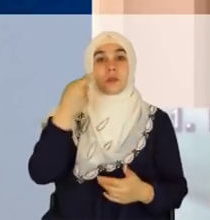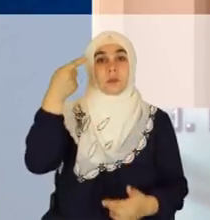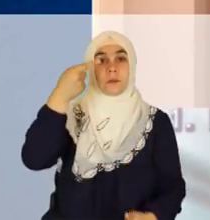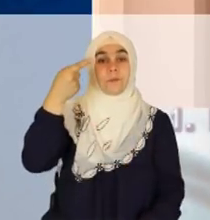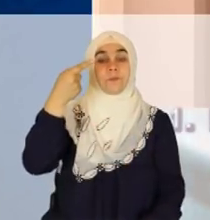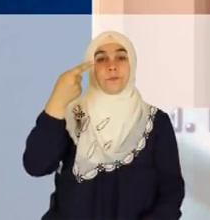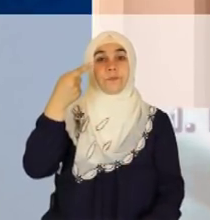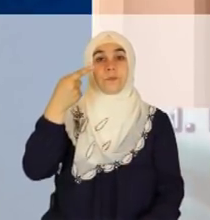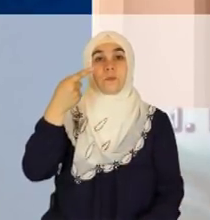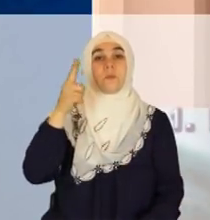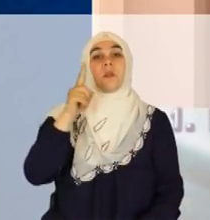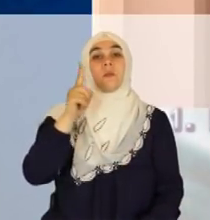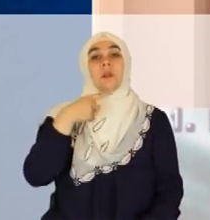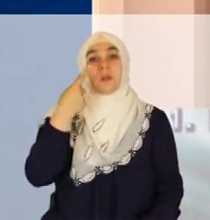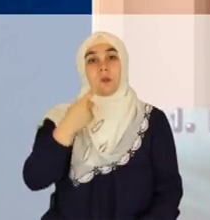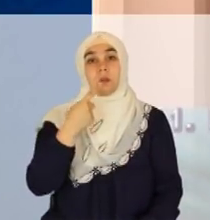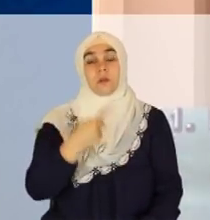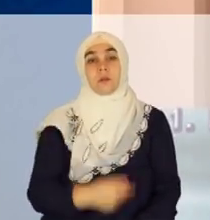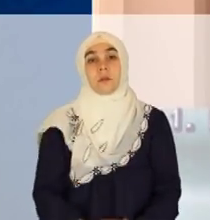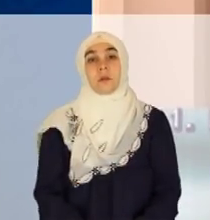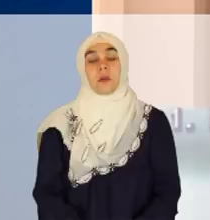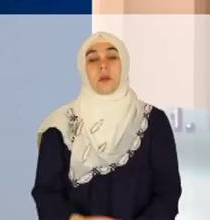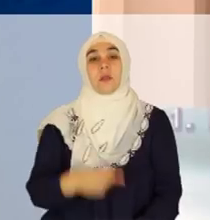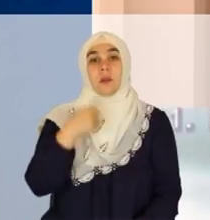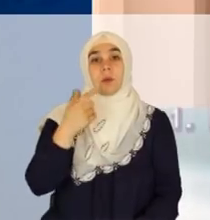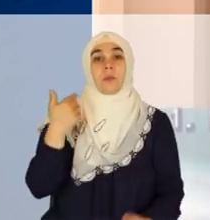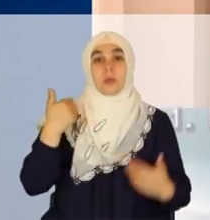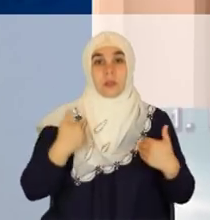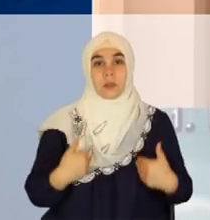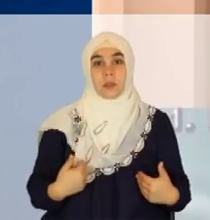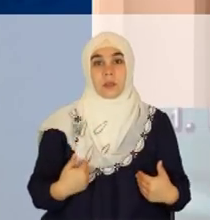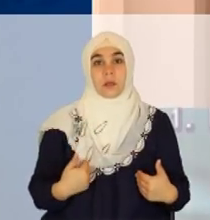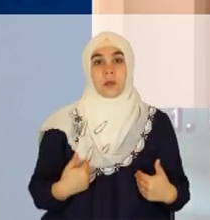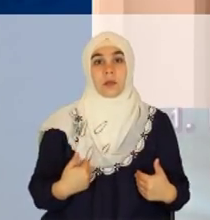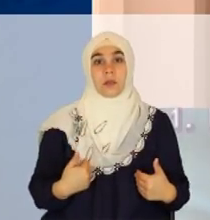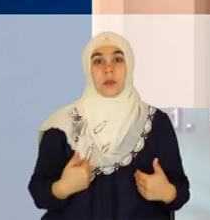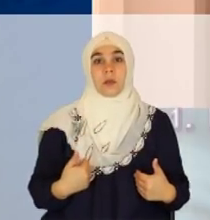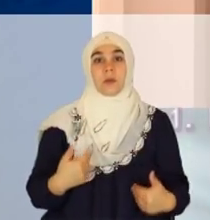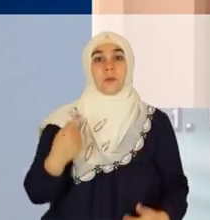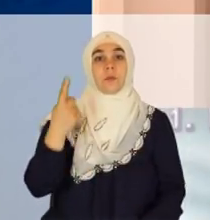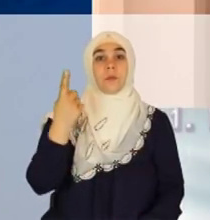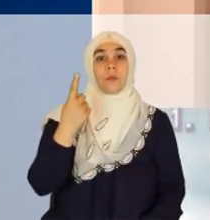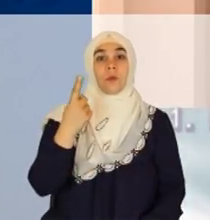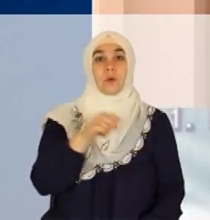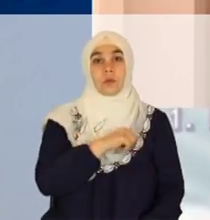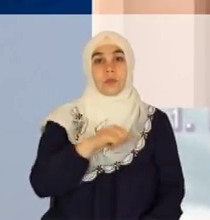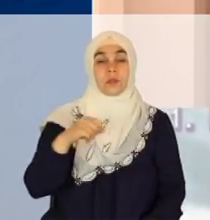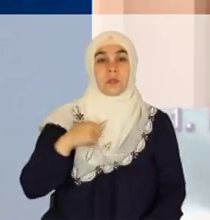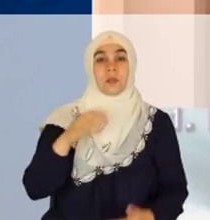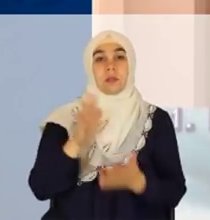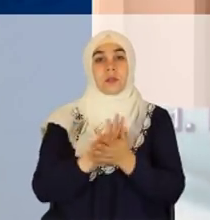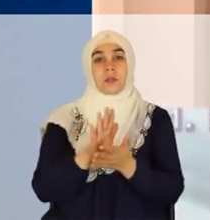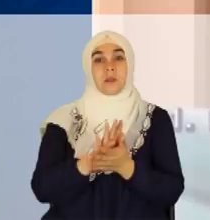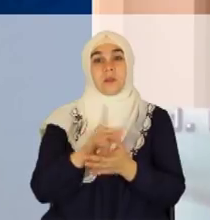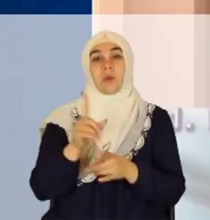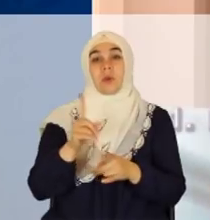edi. Bu nima degani? Demak, badanga bir, demak, o'zimizni